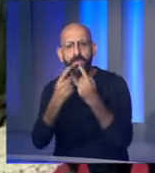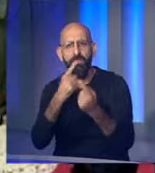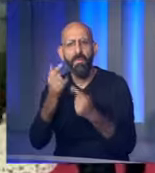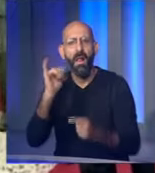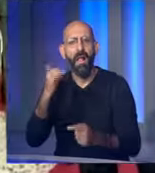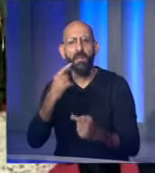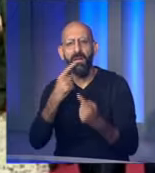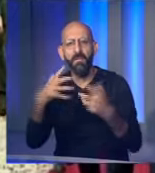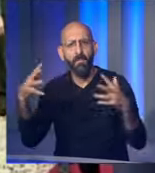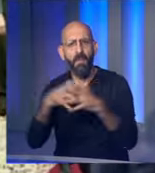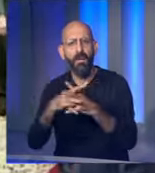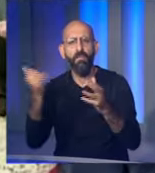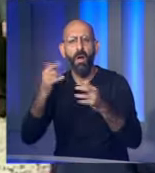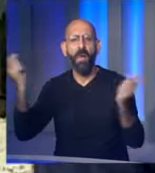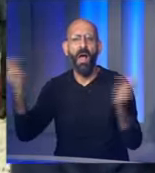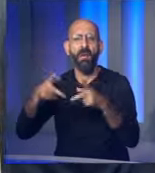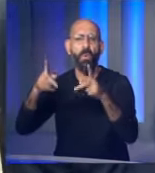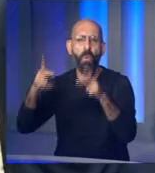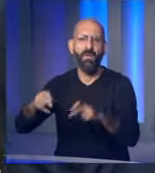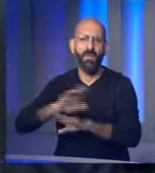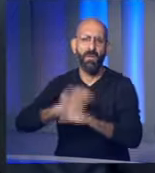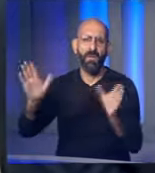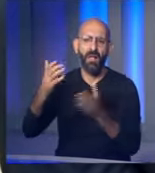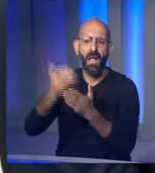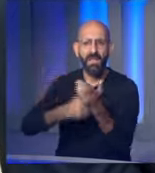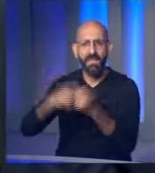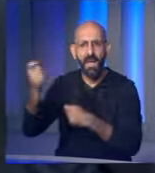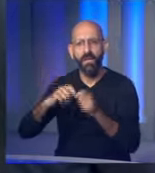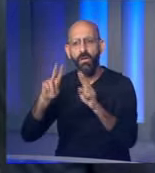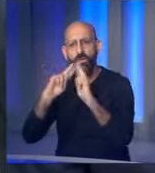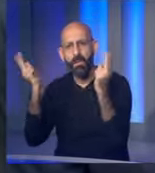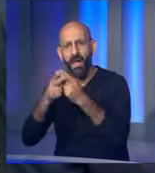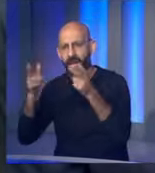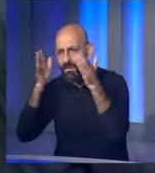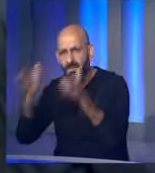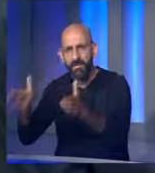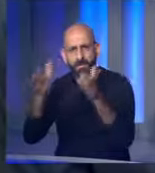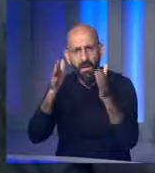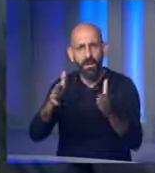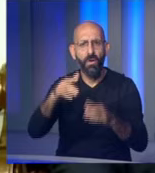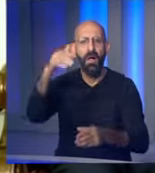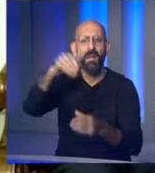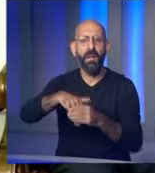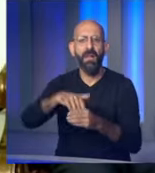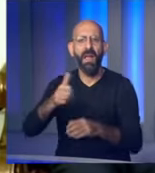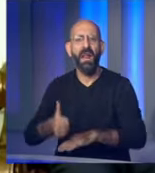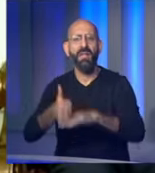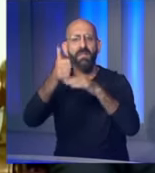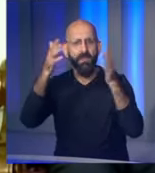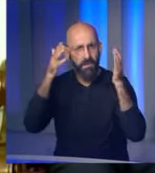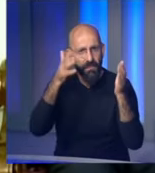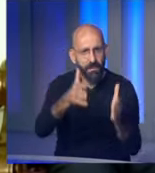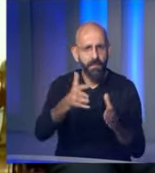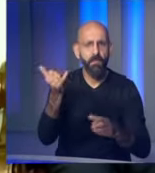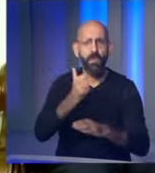العربيد الذي شدد على ضروره وقف اطلاق النار واشار الى ان ما يهمنا ما سياتي بعد ذلك بالنسبه للواقع الاقتصادي والاجتماعي الذي هو